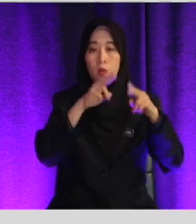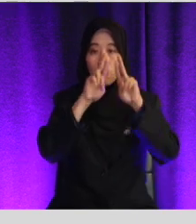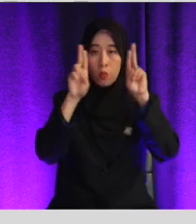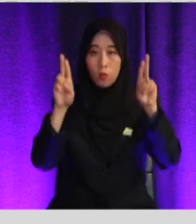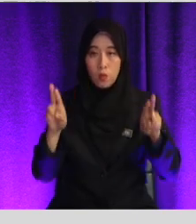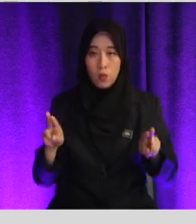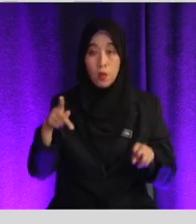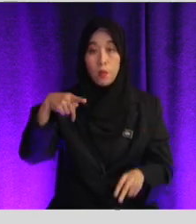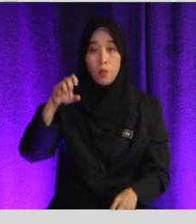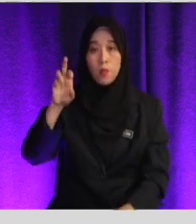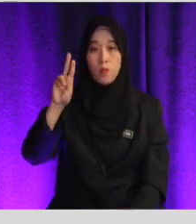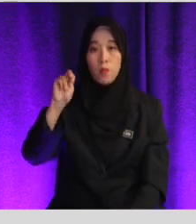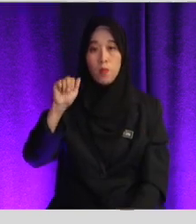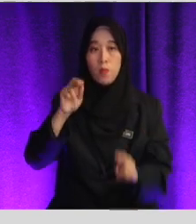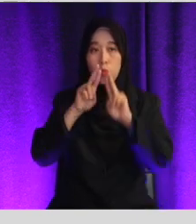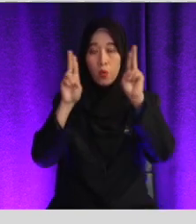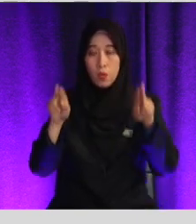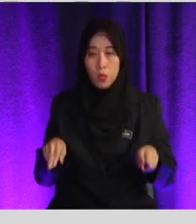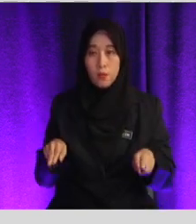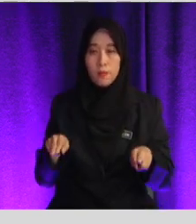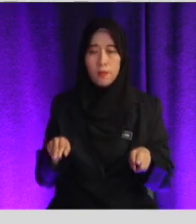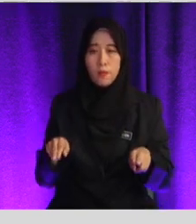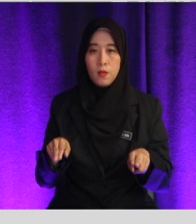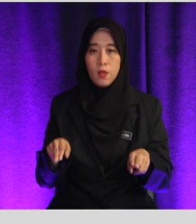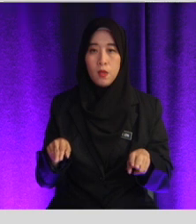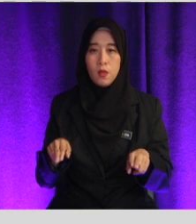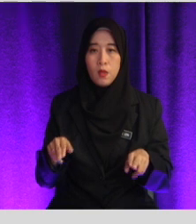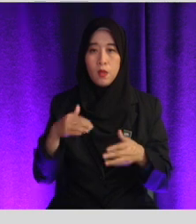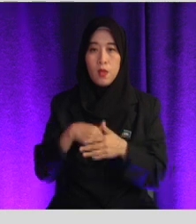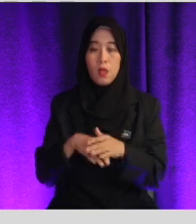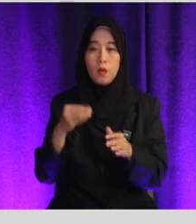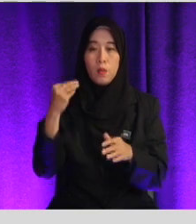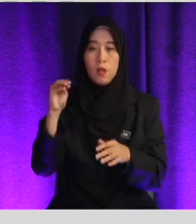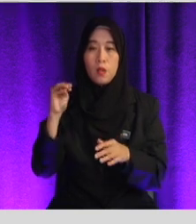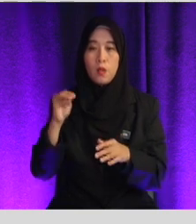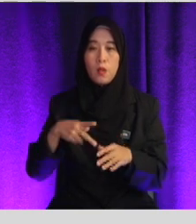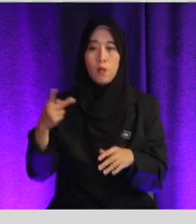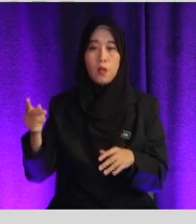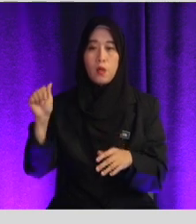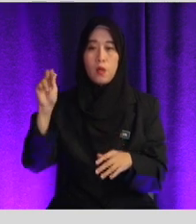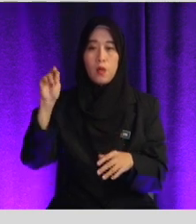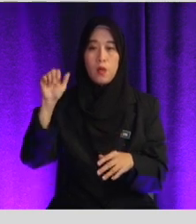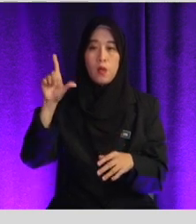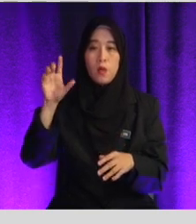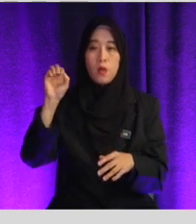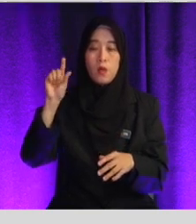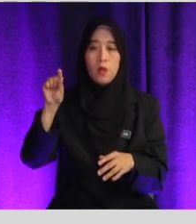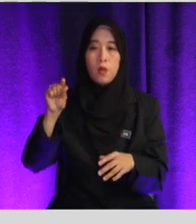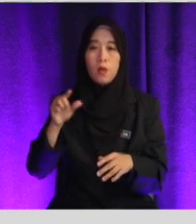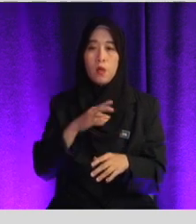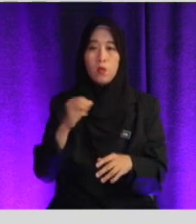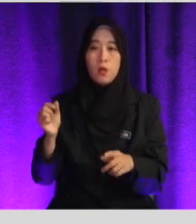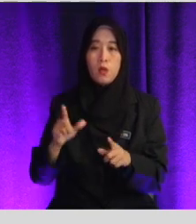gunakan jika kita gunakan meter pelbagai analog. Okey, dan yang ketiga adalah laras suhu itu sendiri yang kita nak